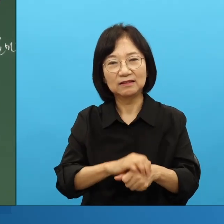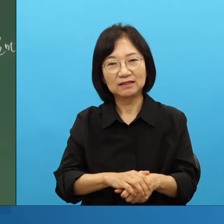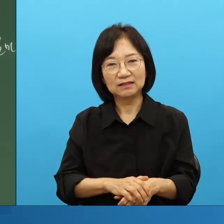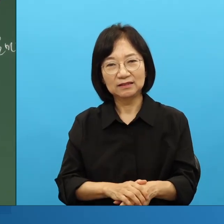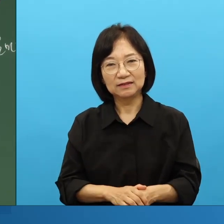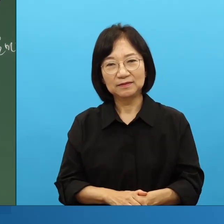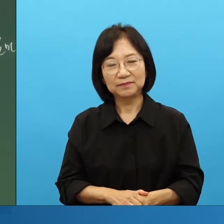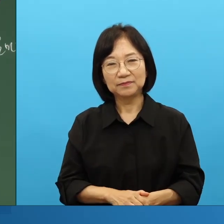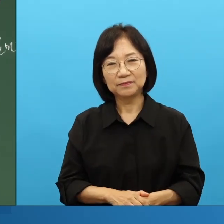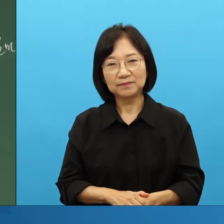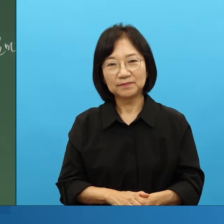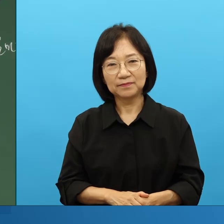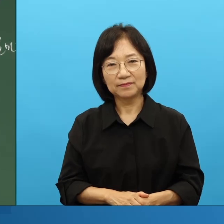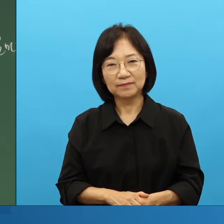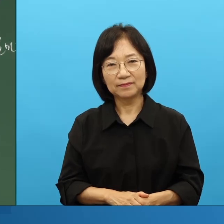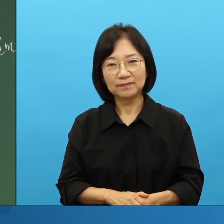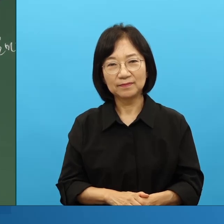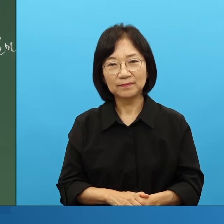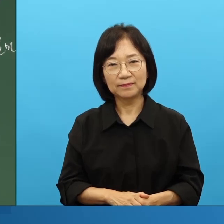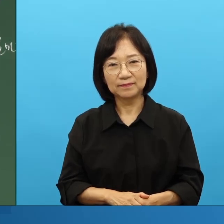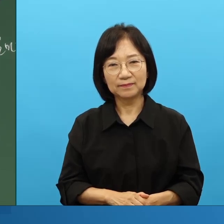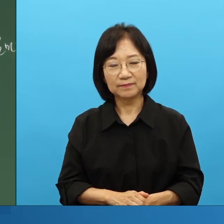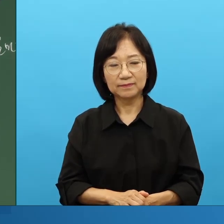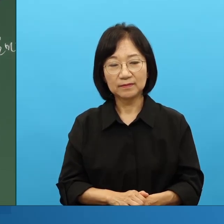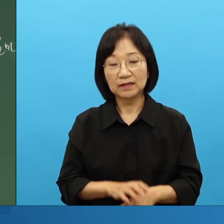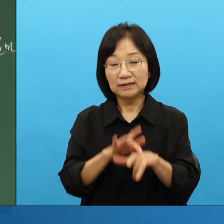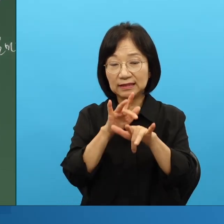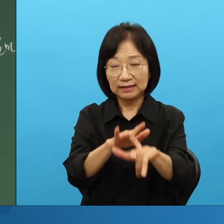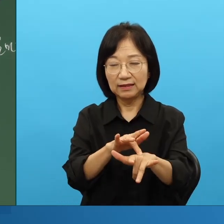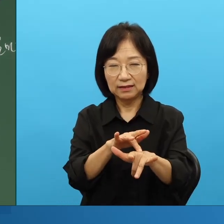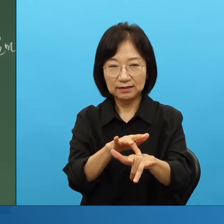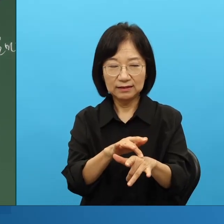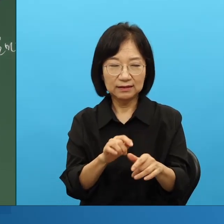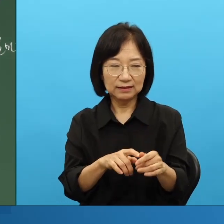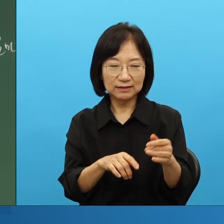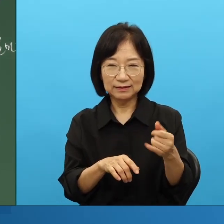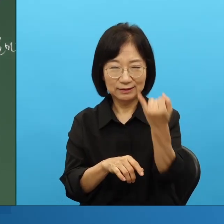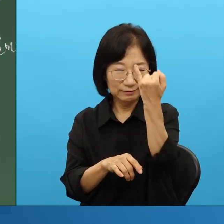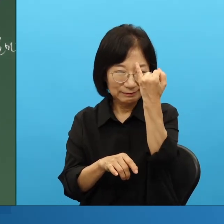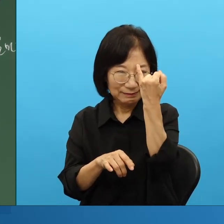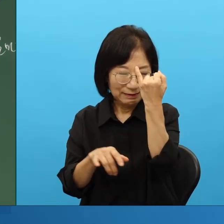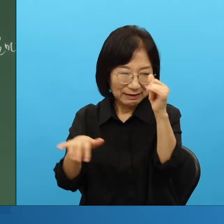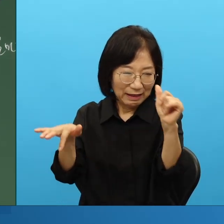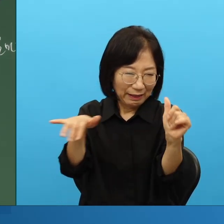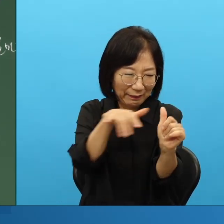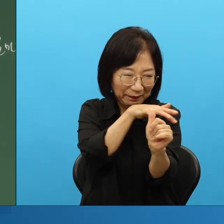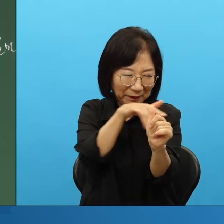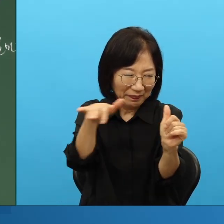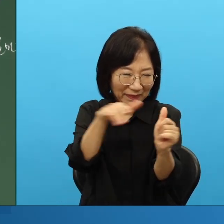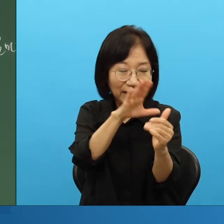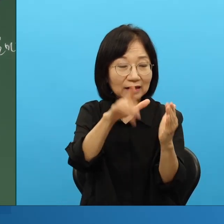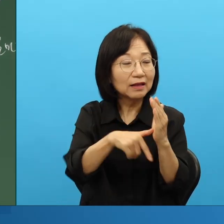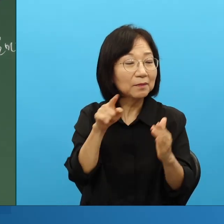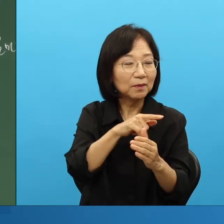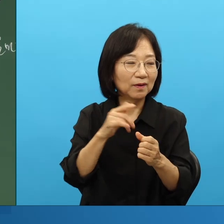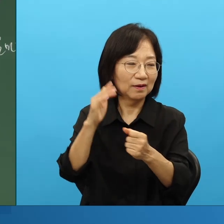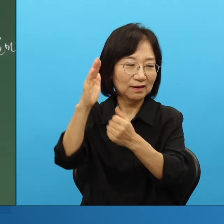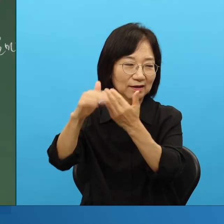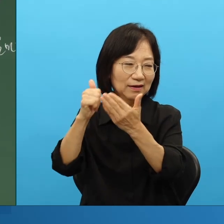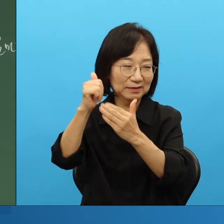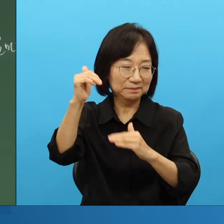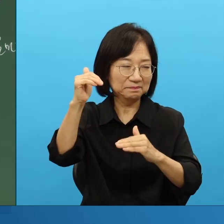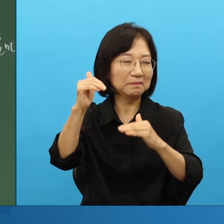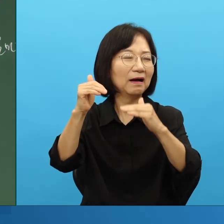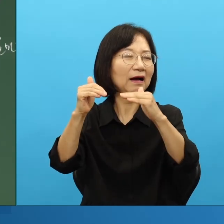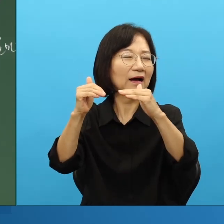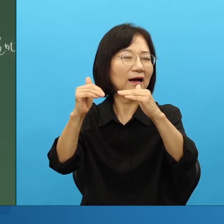方法多么绝妙. 사단이 처음 한 말 그거 아닙니까? 네가 하나님처럼 될 거야. 사단 수도 第一句话就是这个, 你会像神. 그 사단의 얘기예요. 那是撒旦. 네가 부처가